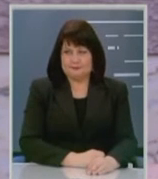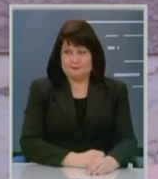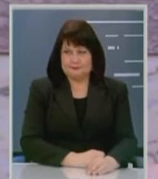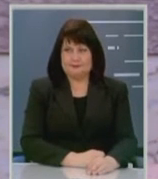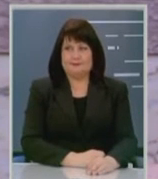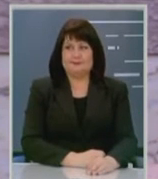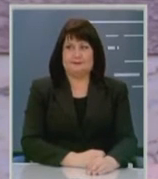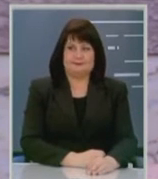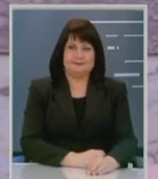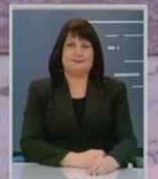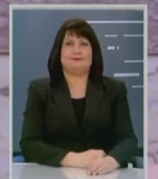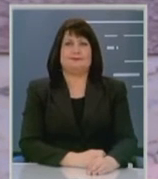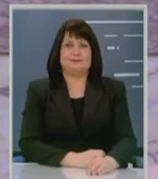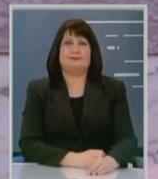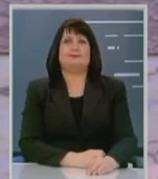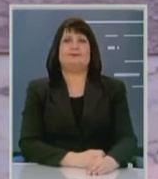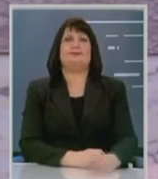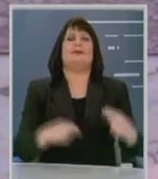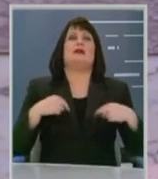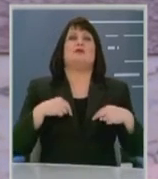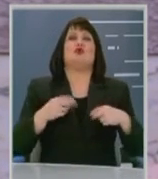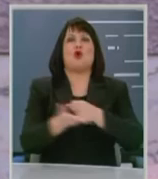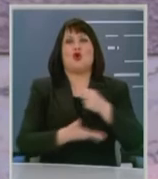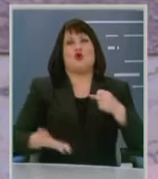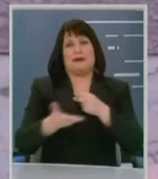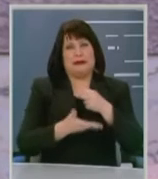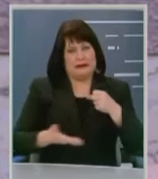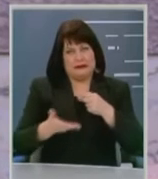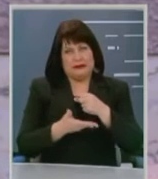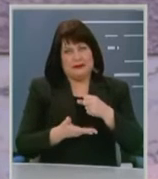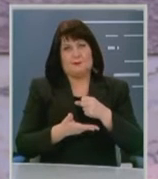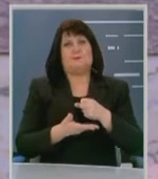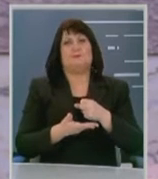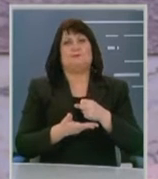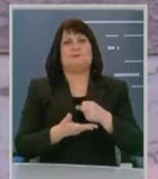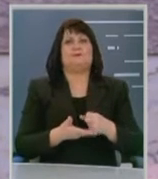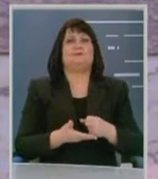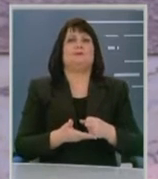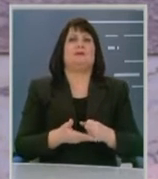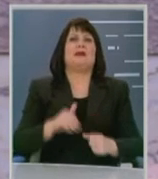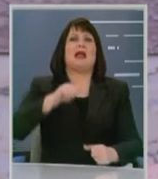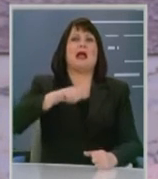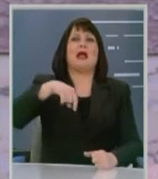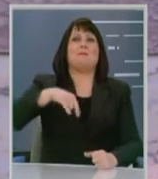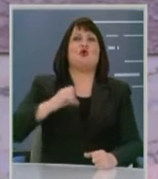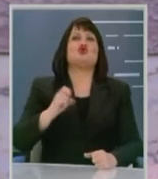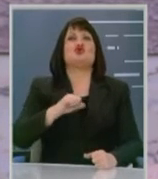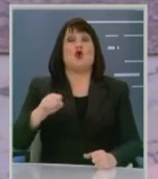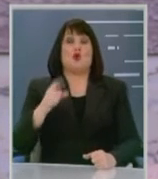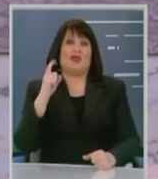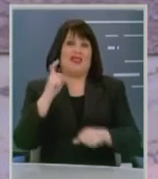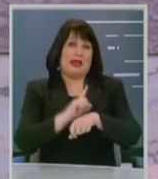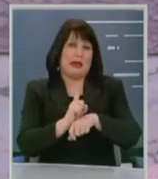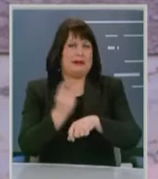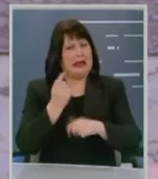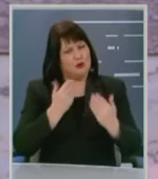Καλώ το βήμα τον Υπουργό Αγροτικής Ανάπτυξης και Τροφίμων, κύριο Ευάγγελο Αποστόλου, για 10 λεπτά, βεβαίως με